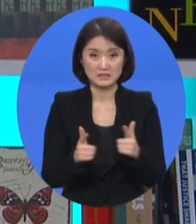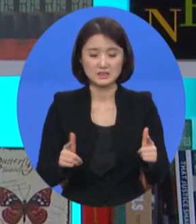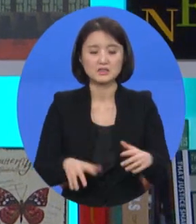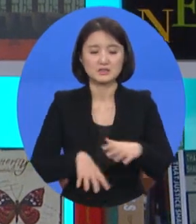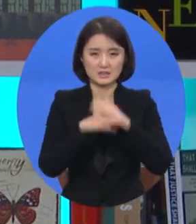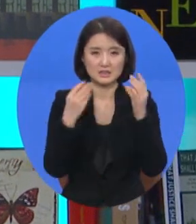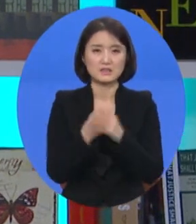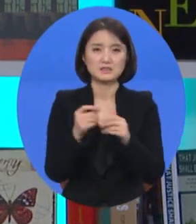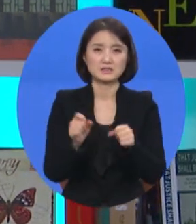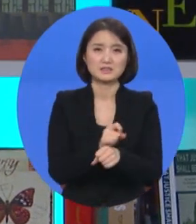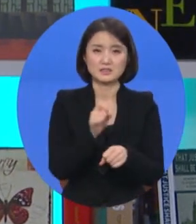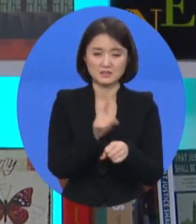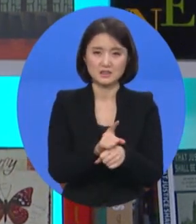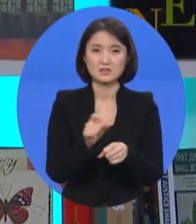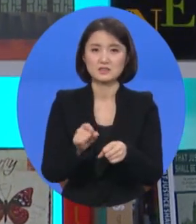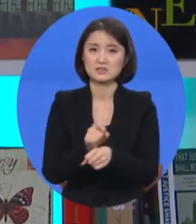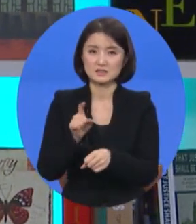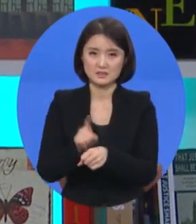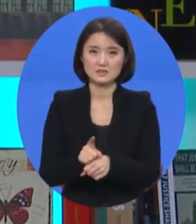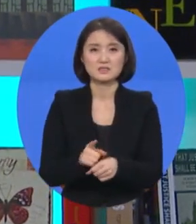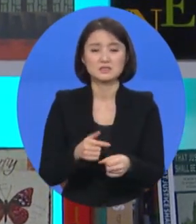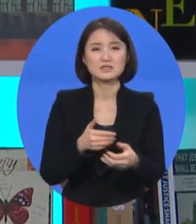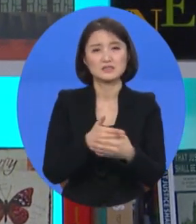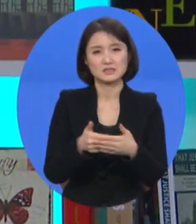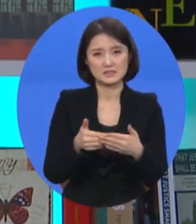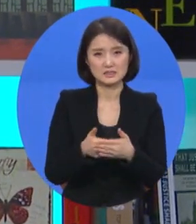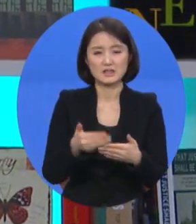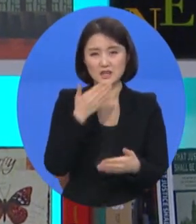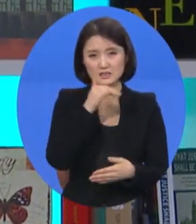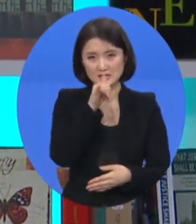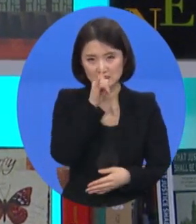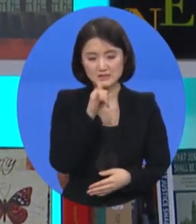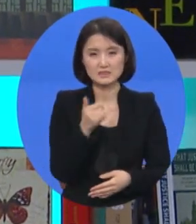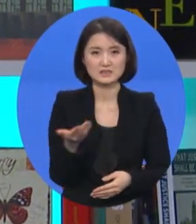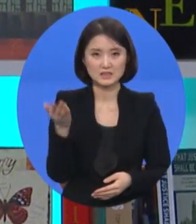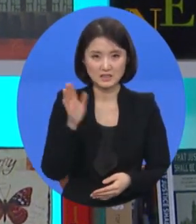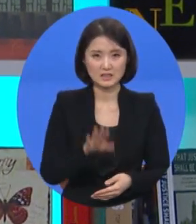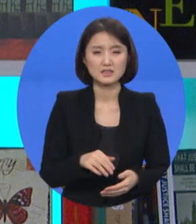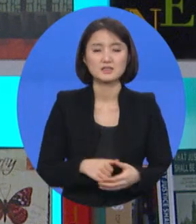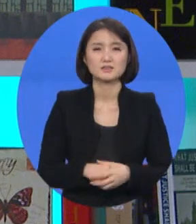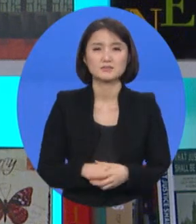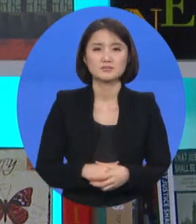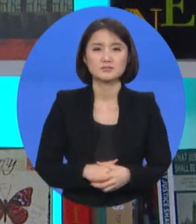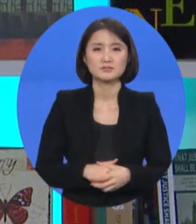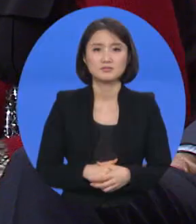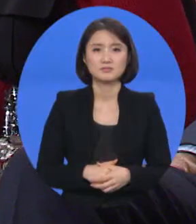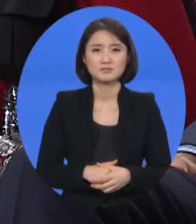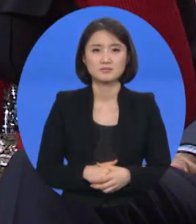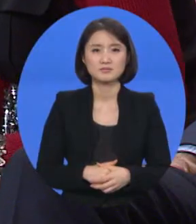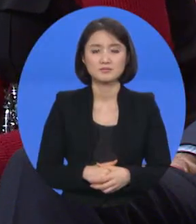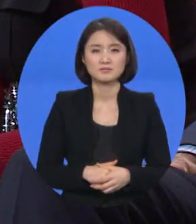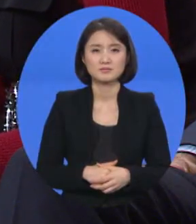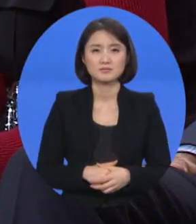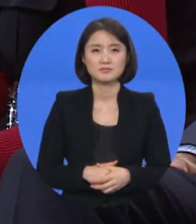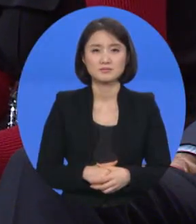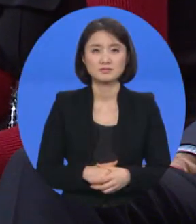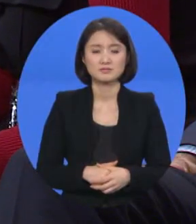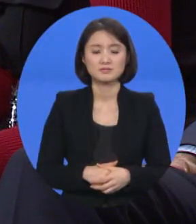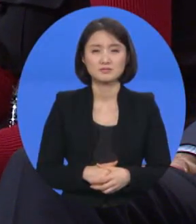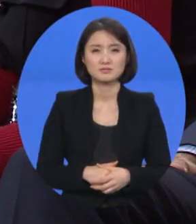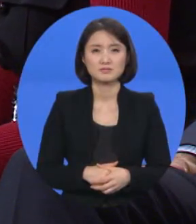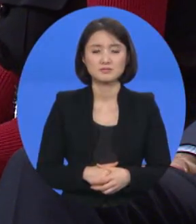가지고 있는 그 기질이 군자가 마땅히 지녀야 할 기주가 통하기 때문에 예 그래서 뭐 왜